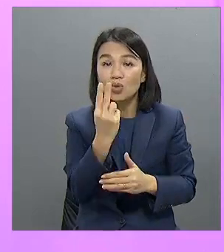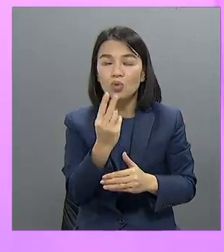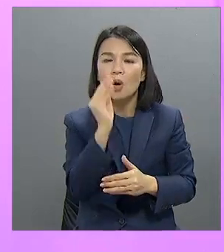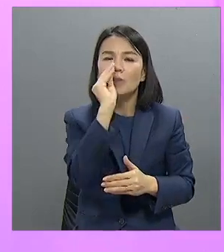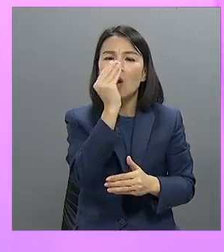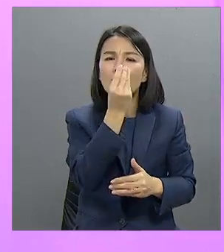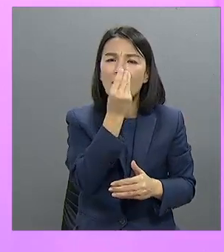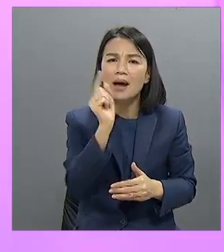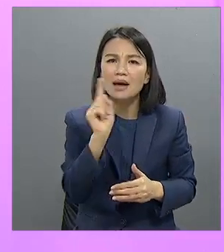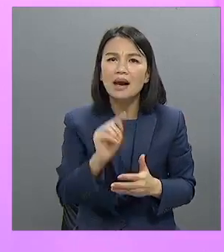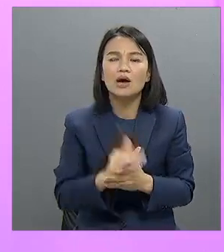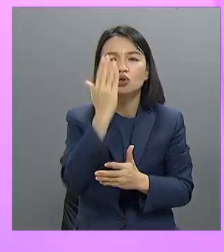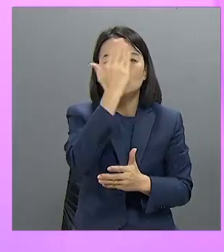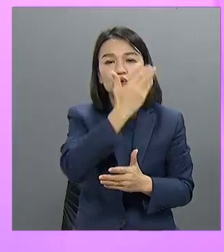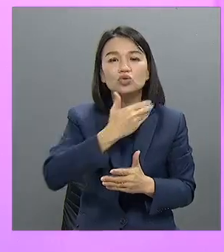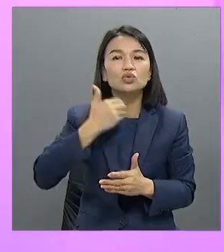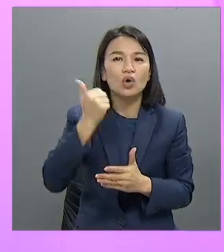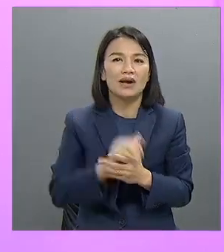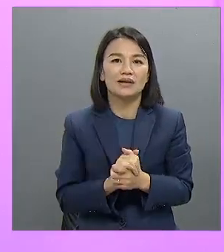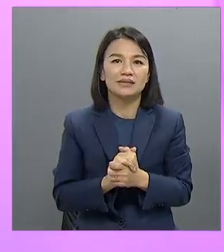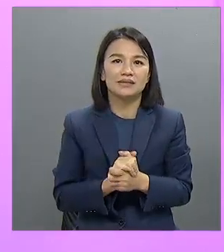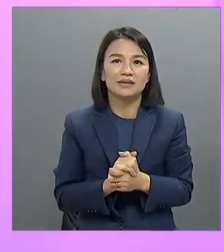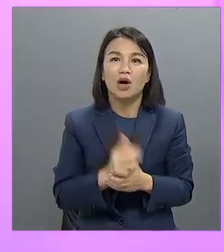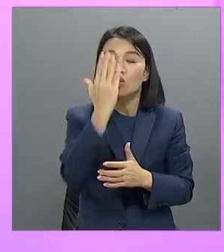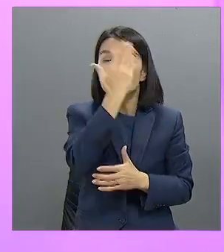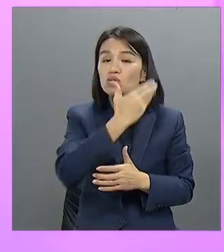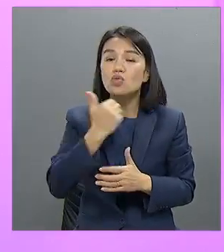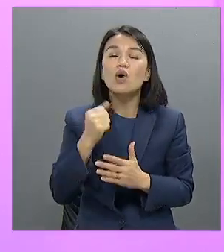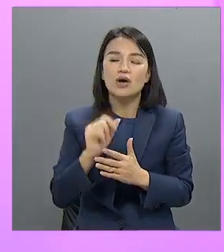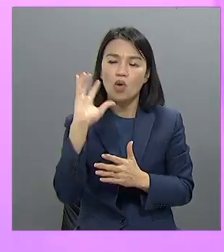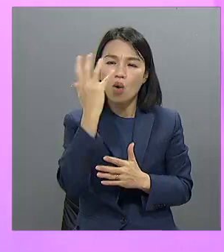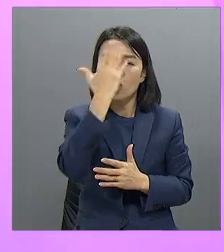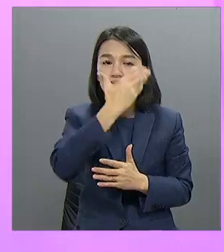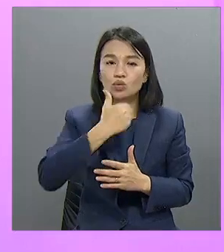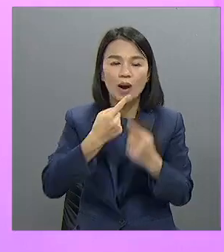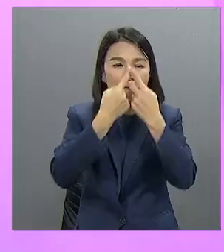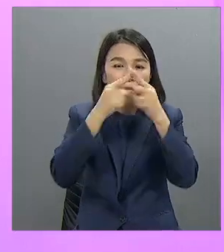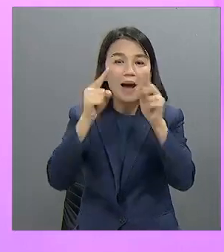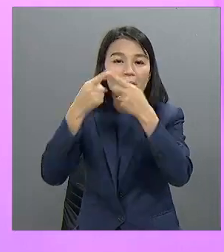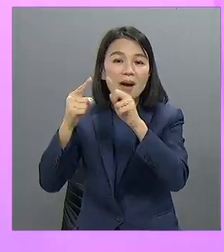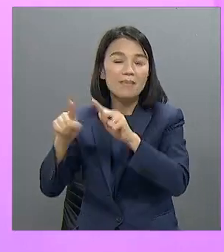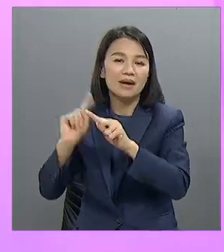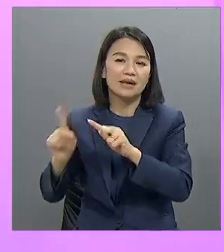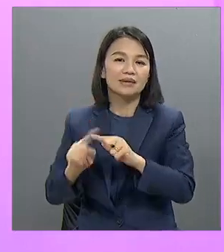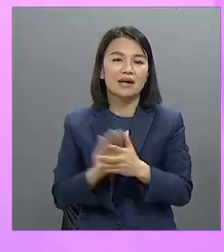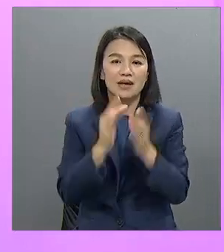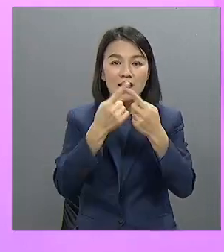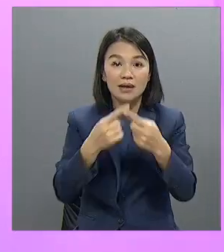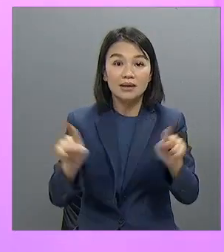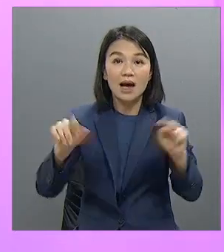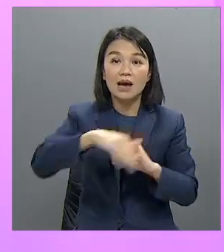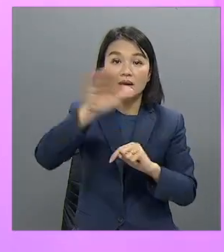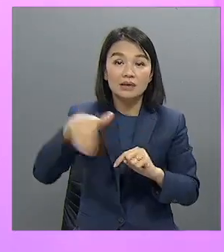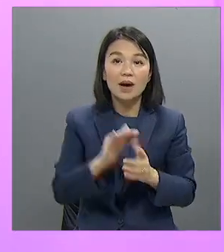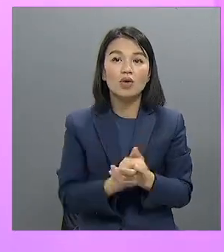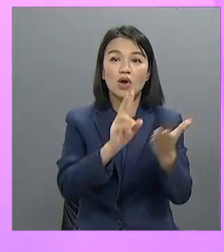ที่มีความสวยงามสร้างความสวยงามให้กับโลกใบนี้แล้วก็สวยงามแปลกแตกต่างกันออกไปแต่ละสายพันธุ์ก็ล้วนแล้วแต่มีทั้งความหมายและรูป